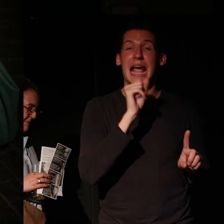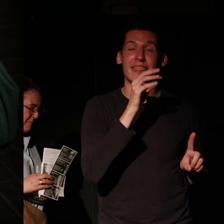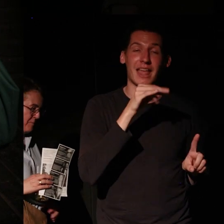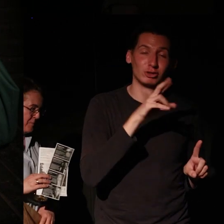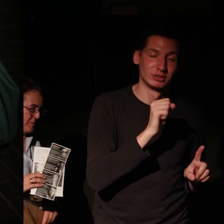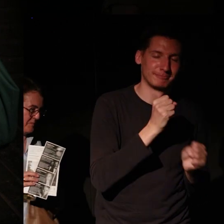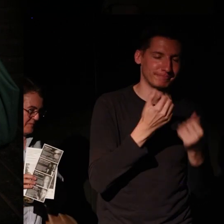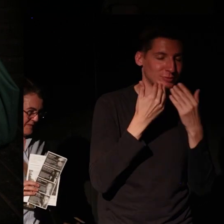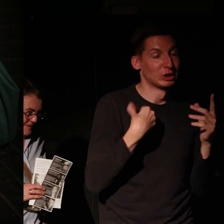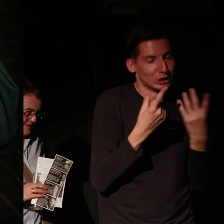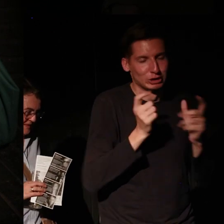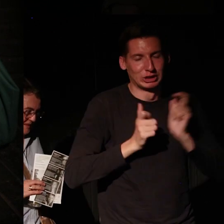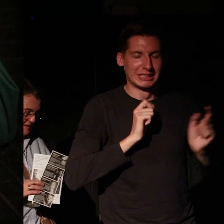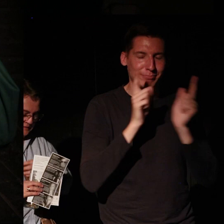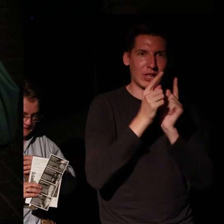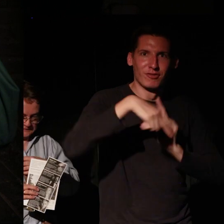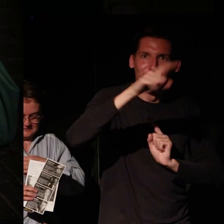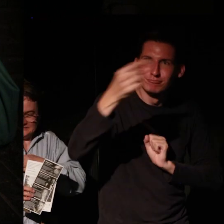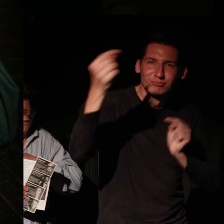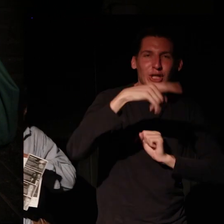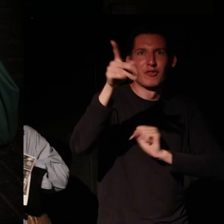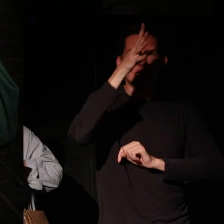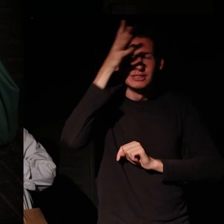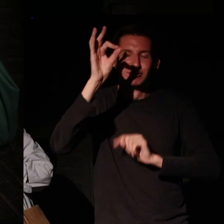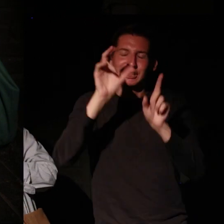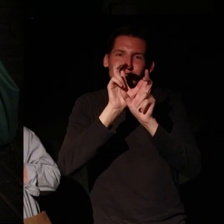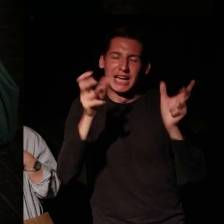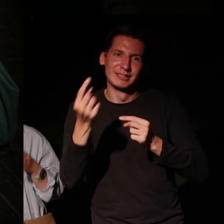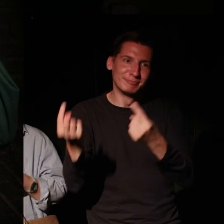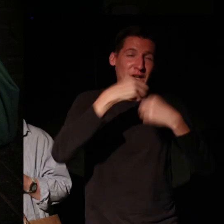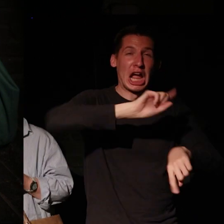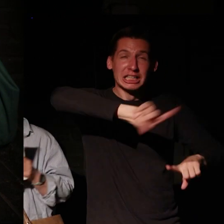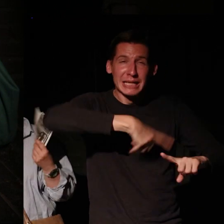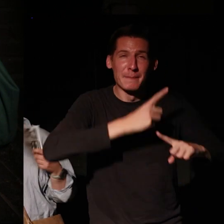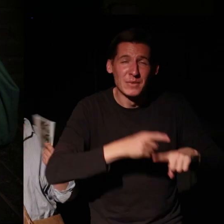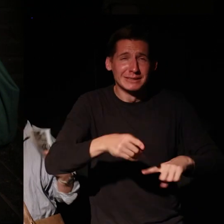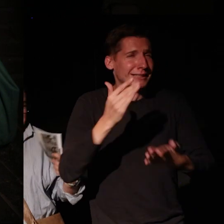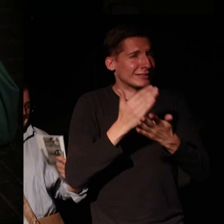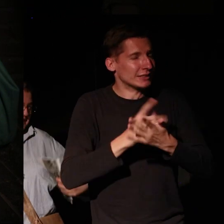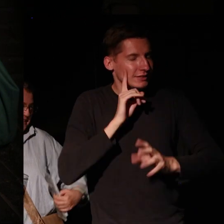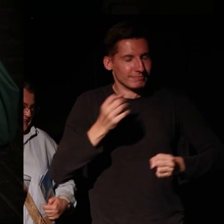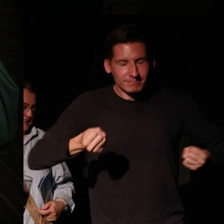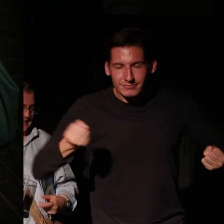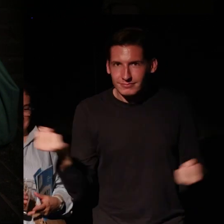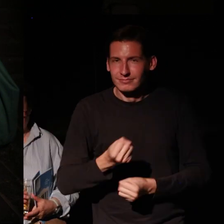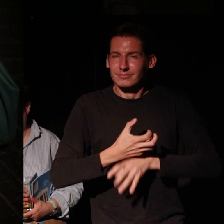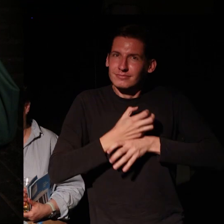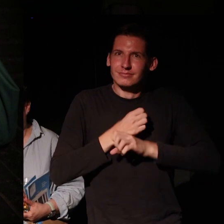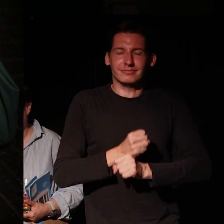za spotkanie z Państwem, że zechcieli Państwo poświęcić Biblii te półtorej godziny w warunkach wcale